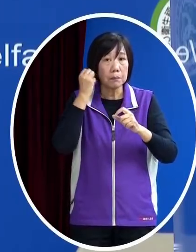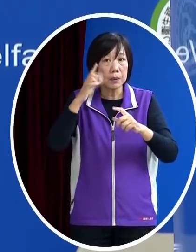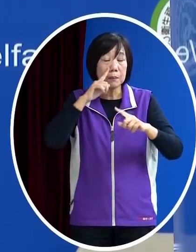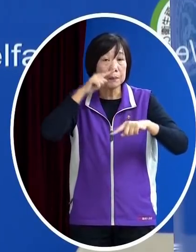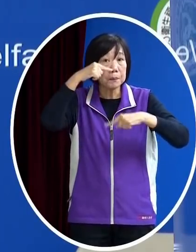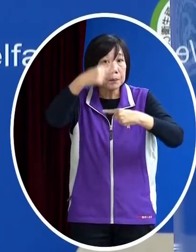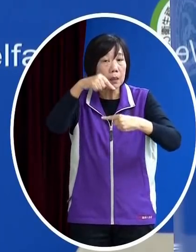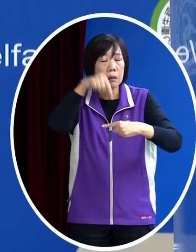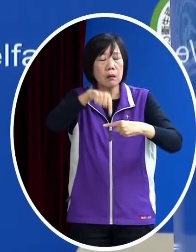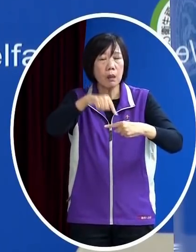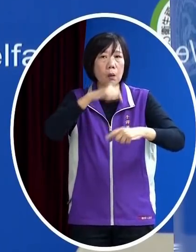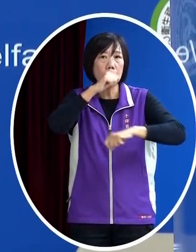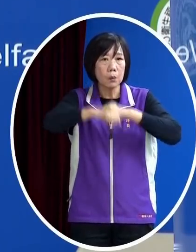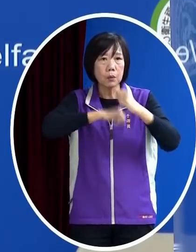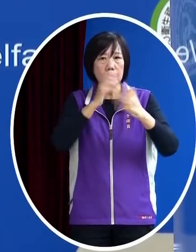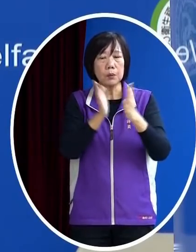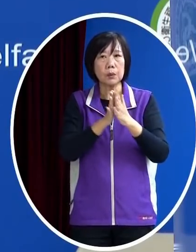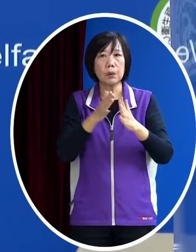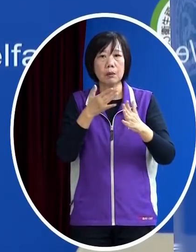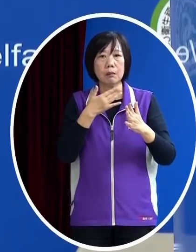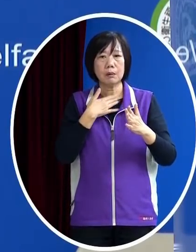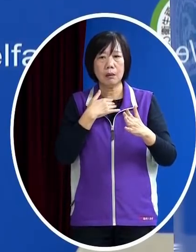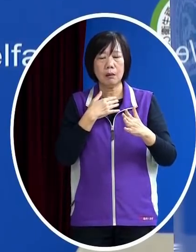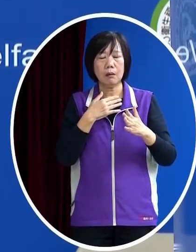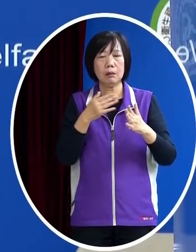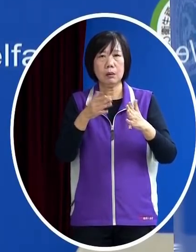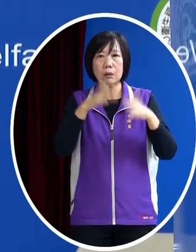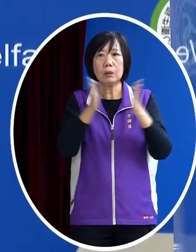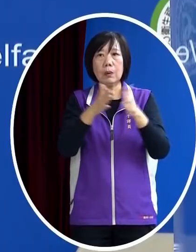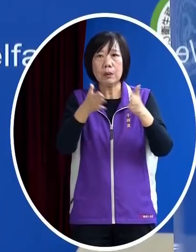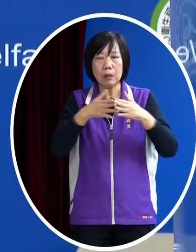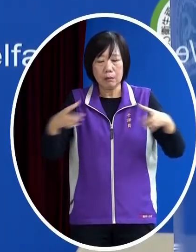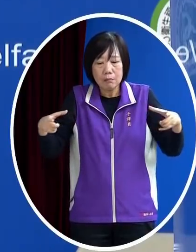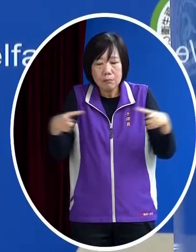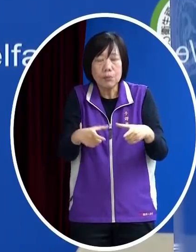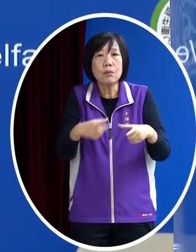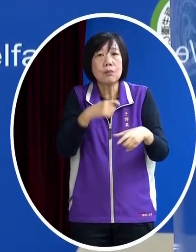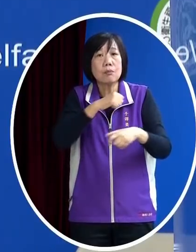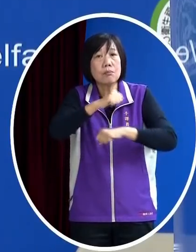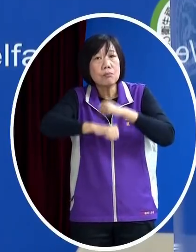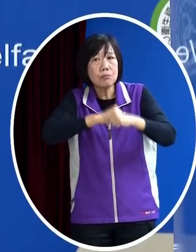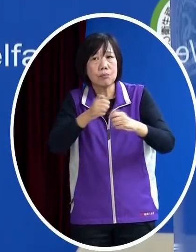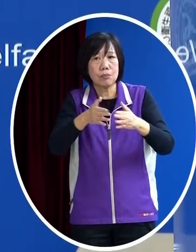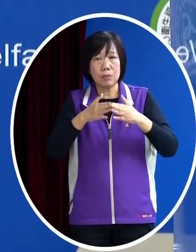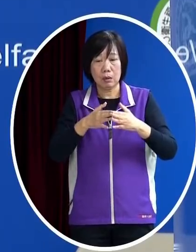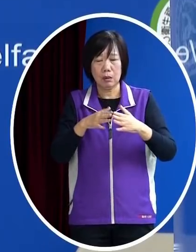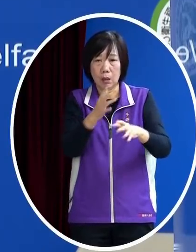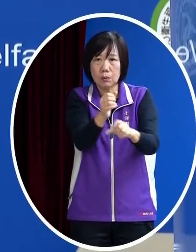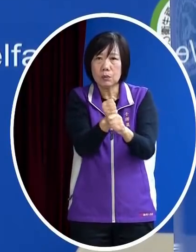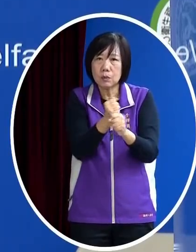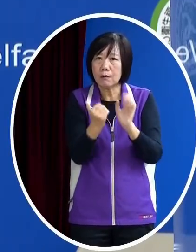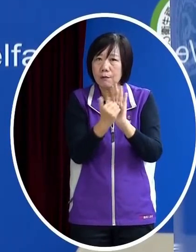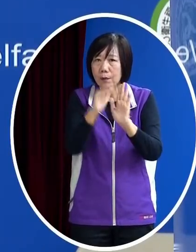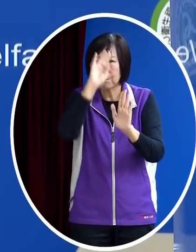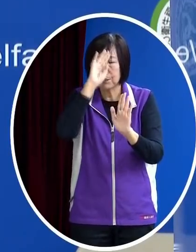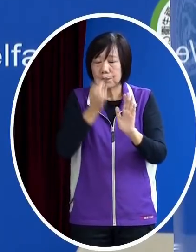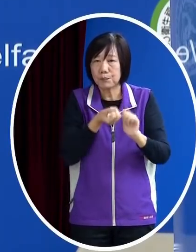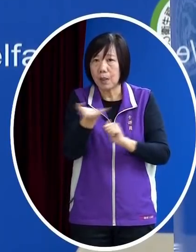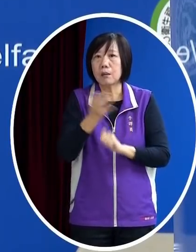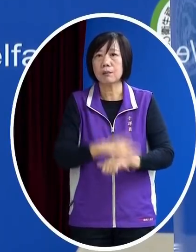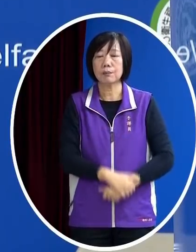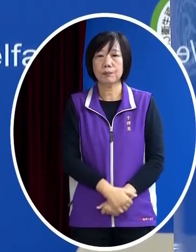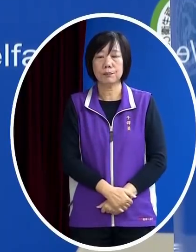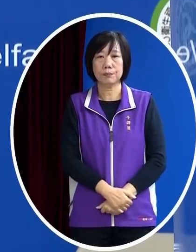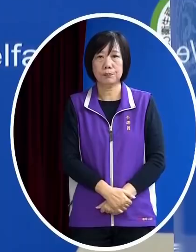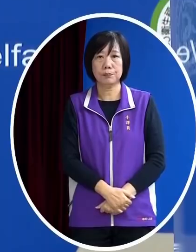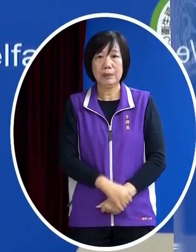动，我们也希望他们能够缩小规模，能够注意我们相关的一个防疫的措施。不过